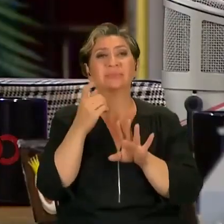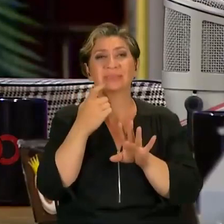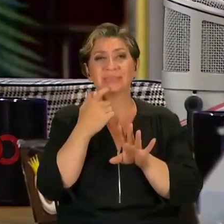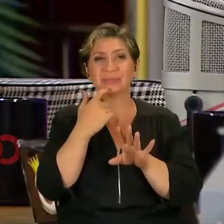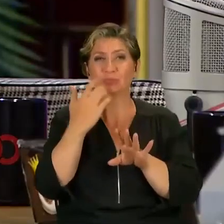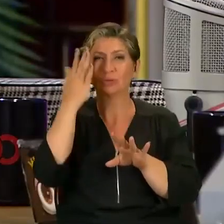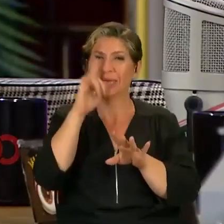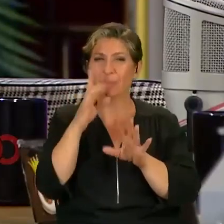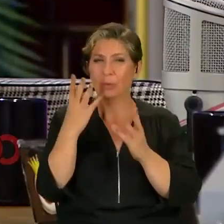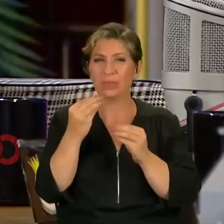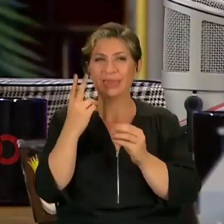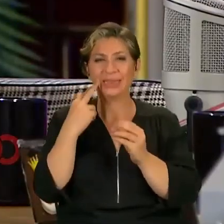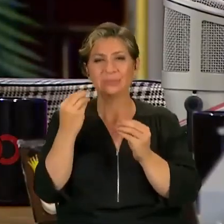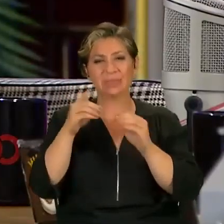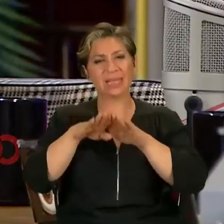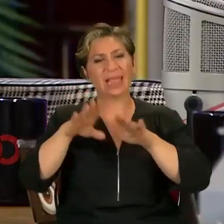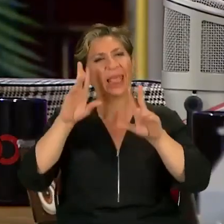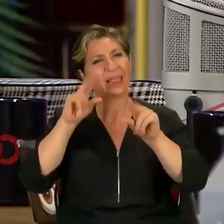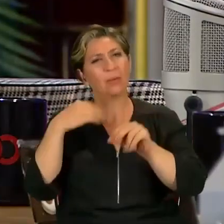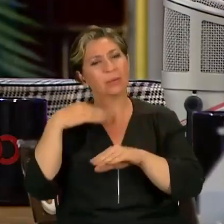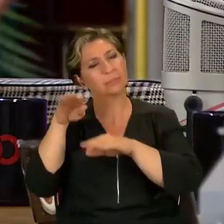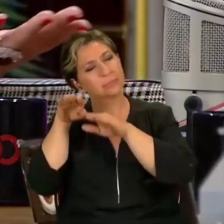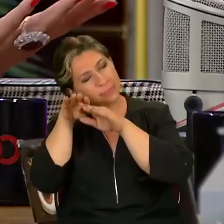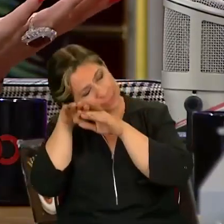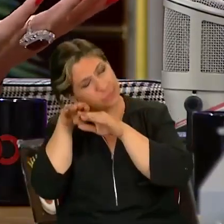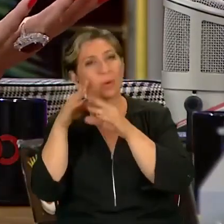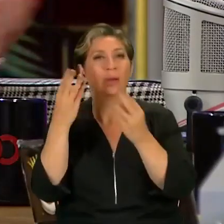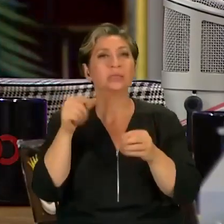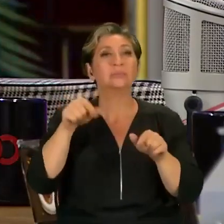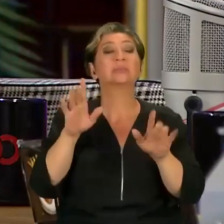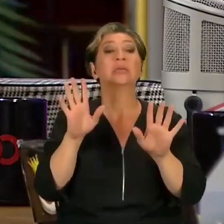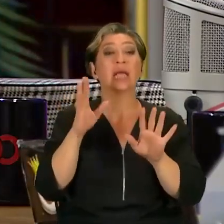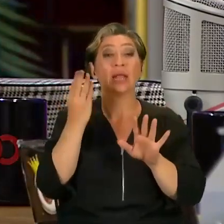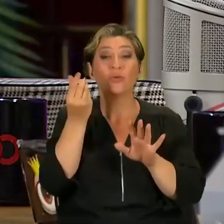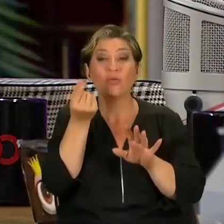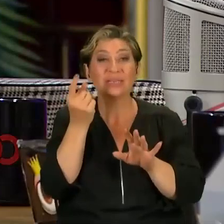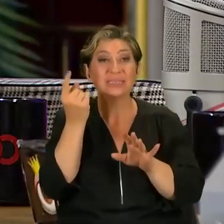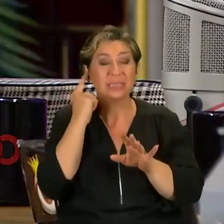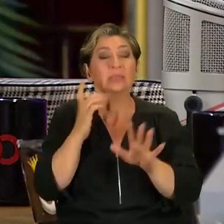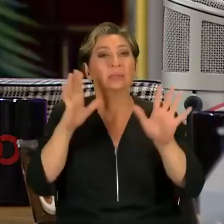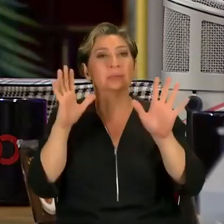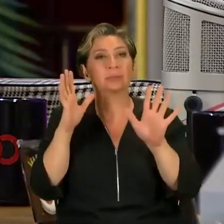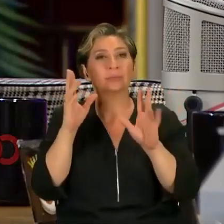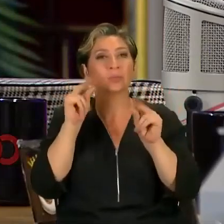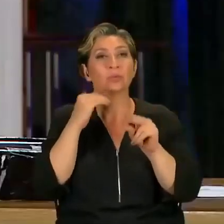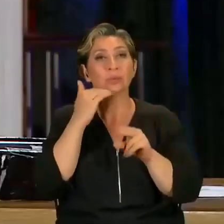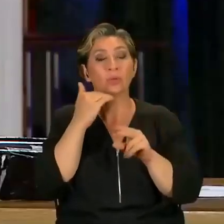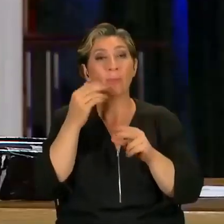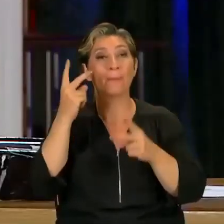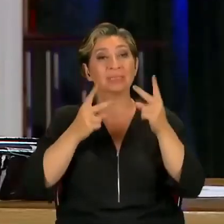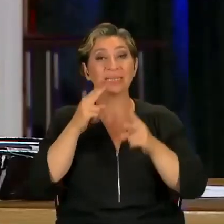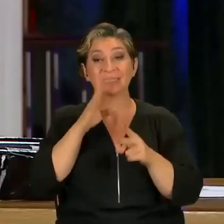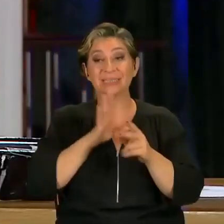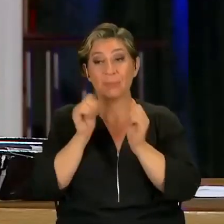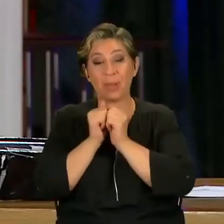yani. Ne olursa olsun temiz bir yatak olsun. Başımı koyduğum yerde uyuyordum. Şimdi öyle değil. En ufak sese karşı duyarlıyım. Hmm. Bazen